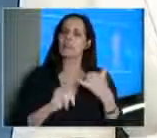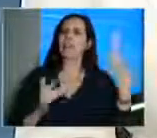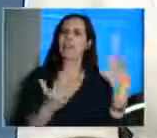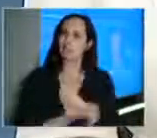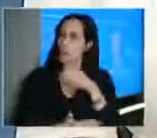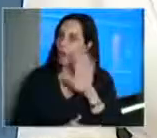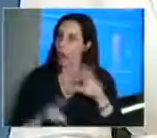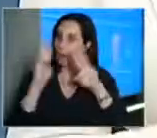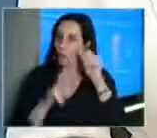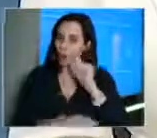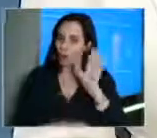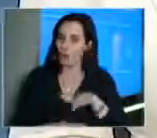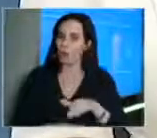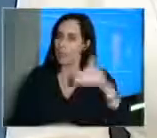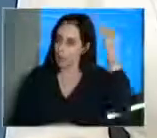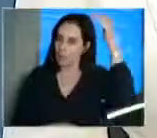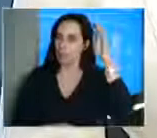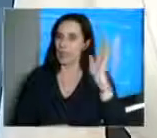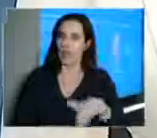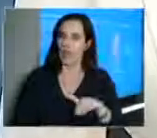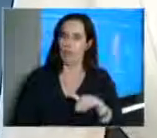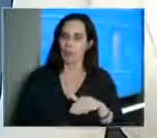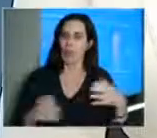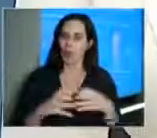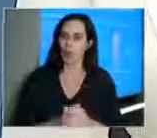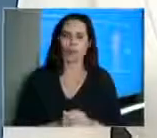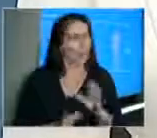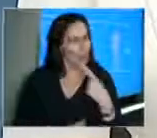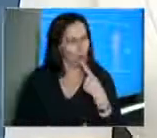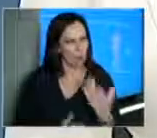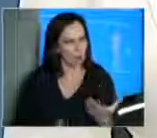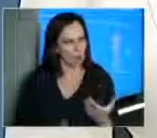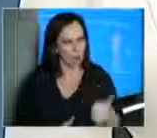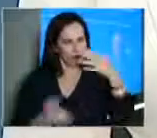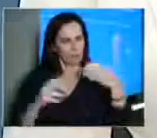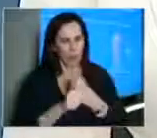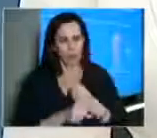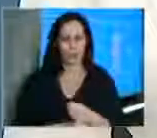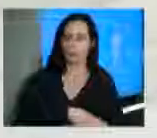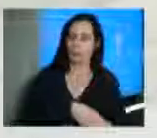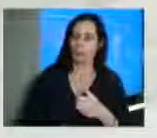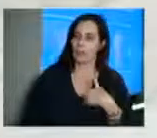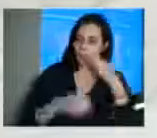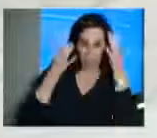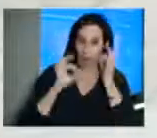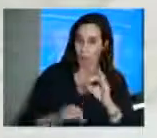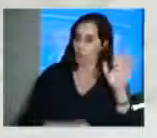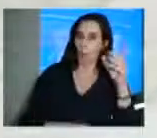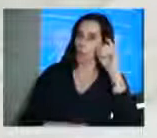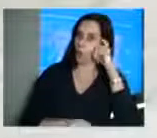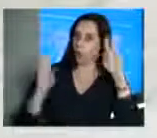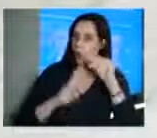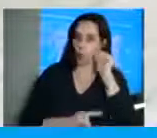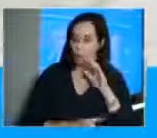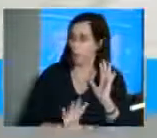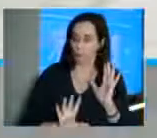הניצחון גם לכחול לבן, לבני גנץ וגם לגוש. מה אתה אומר לו? א', אני מעריך את דאגתו לכחול